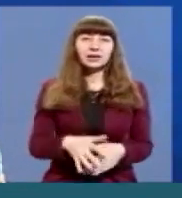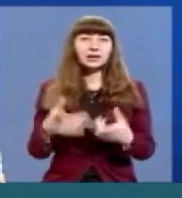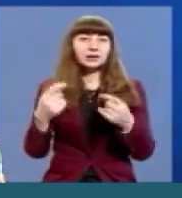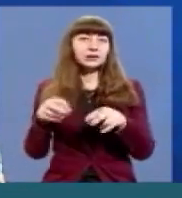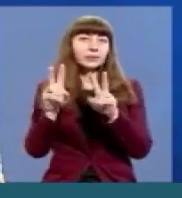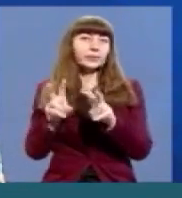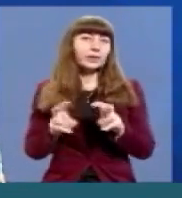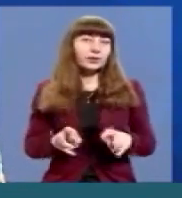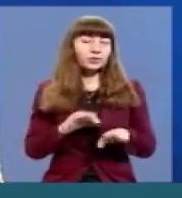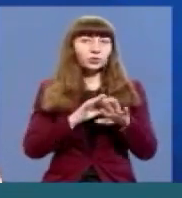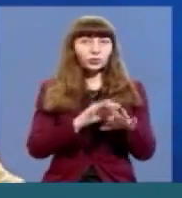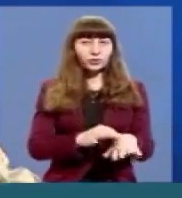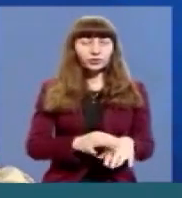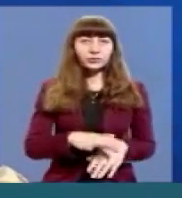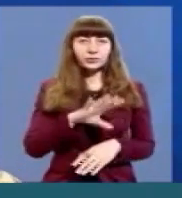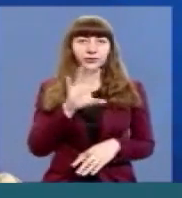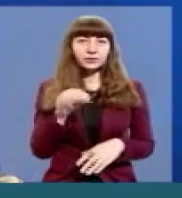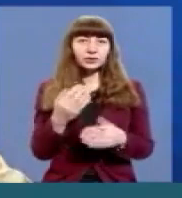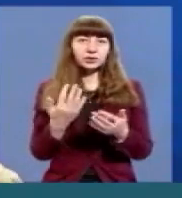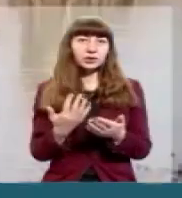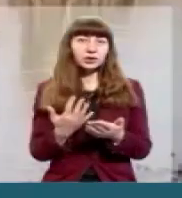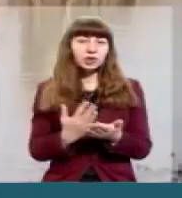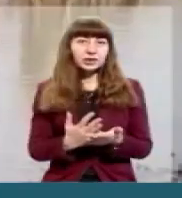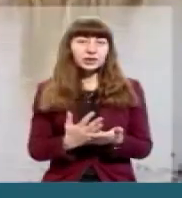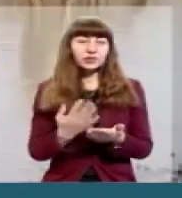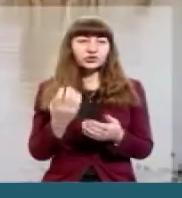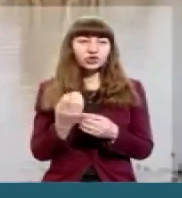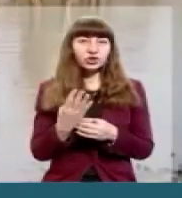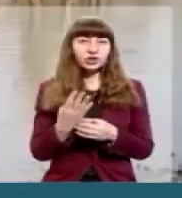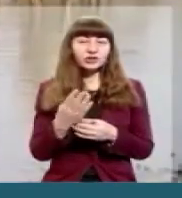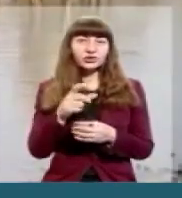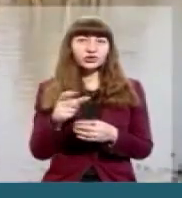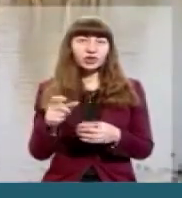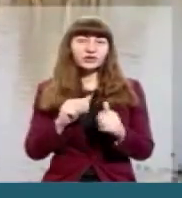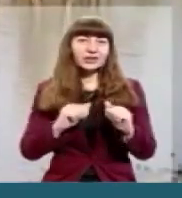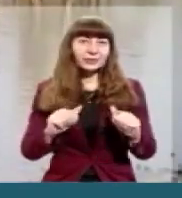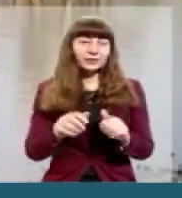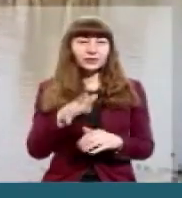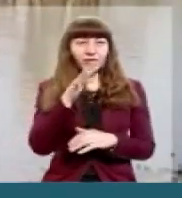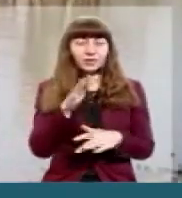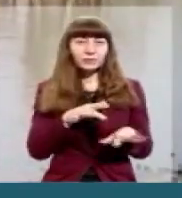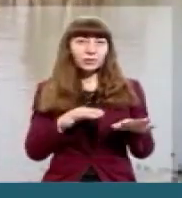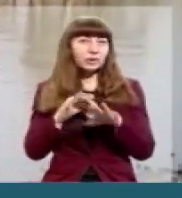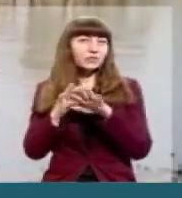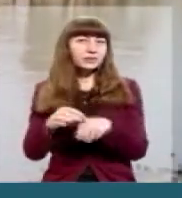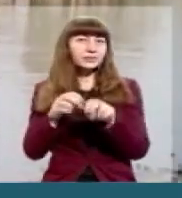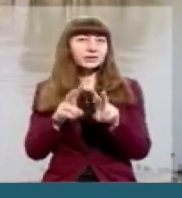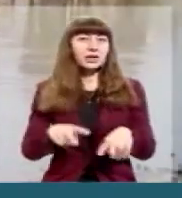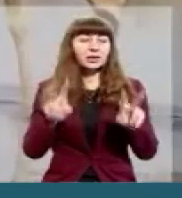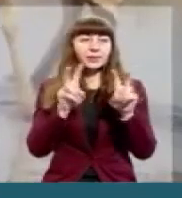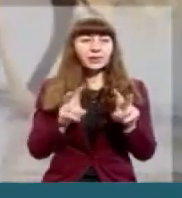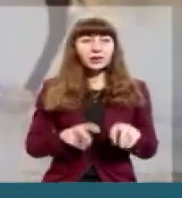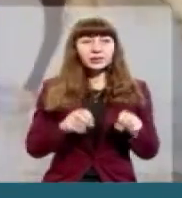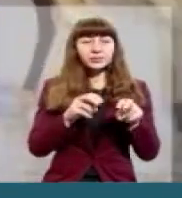адам акциясы кезінде жұмыс жасайды. Науқан кезінде арнайы мониторинг жүргізіледі. Ал бақылаушы мамандар